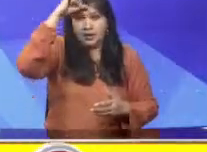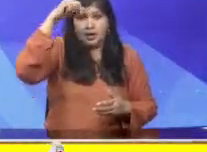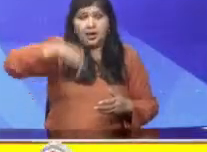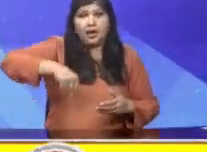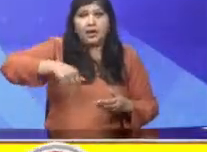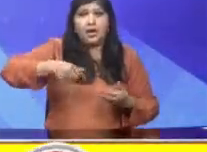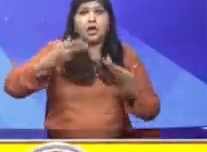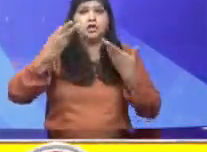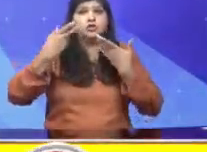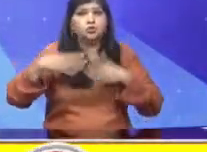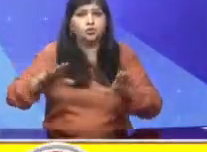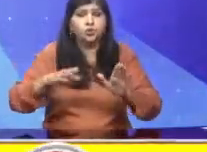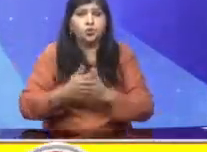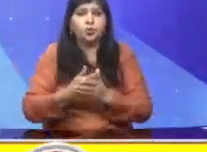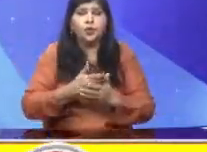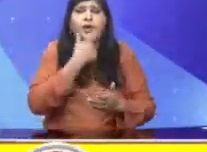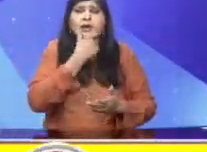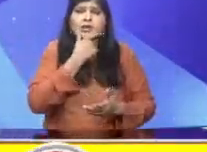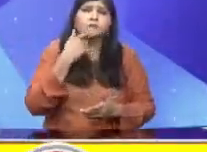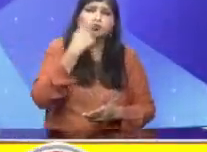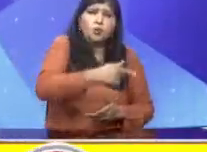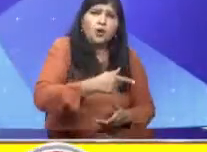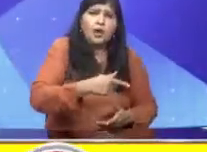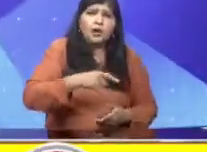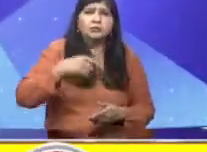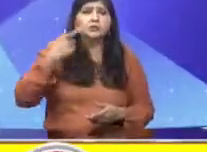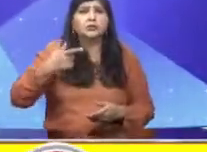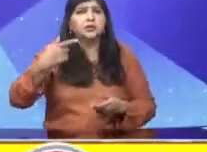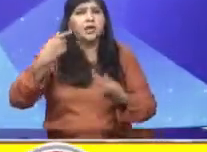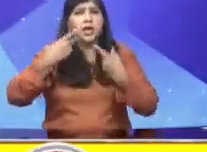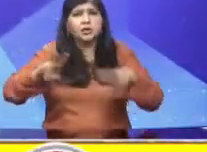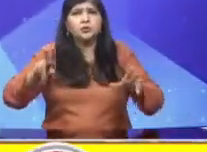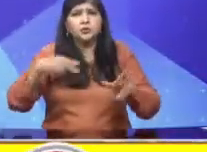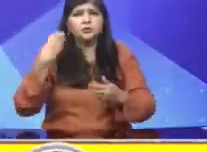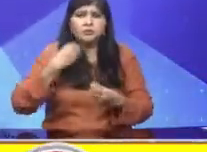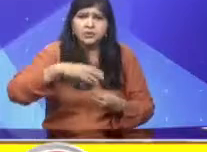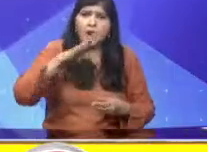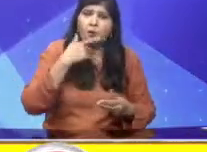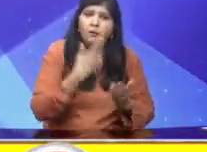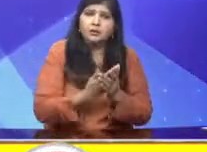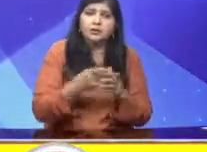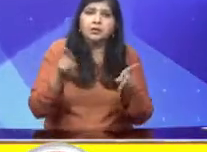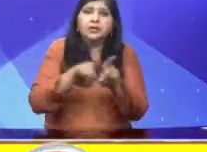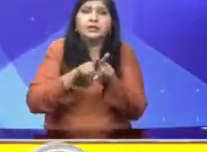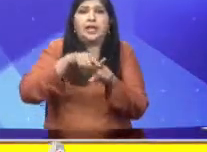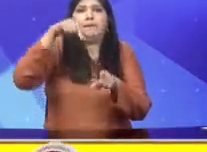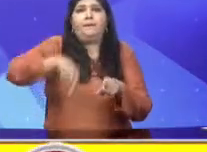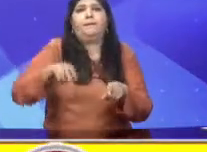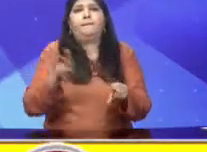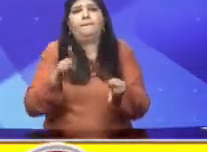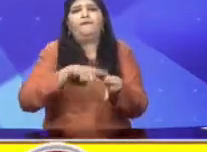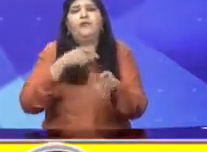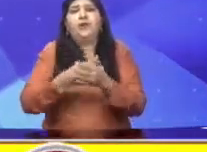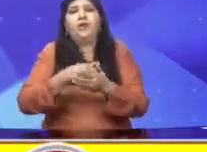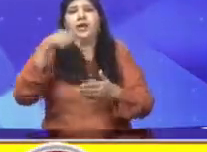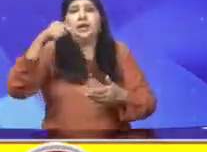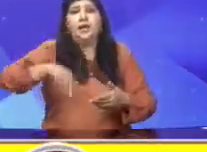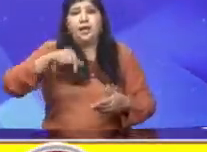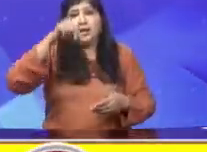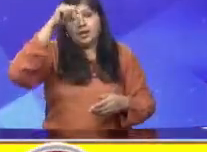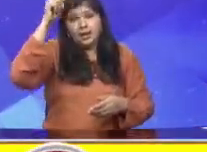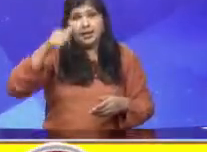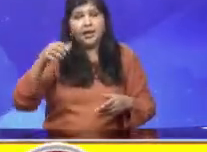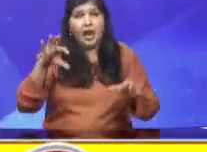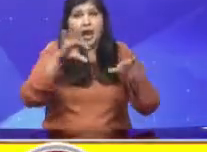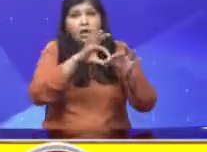छोड आंदोलन का नेत्रुत्व करना है